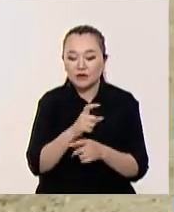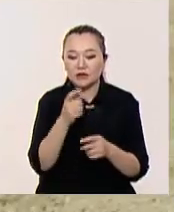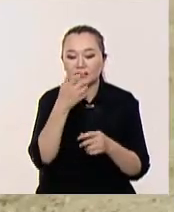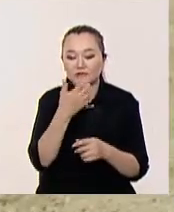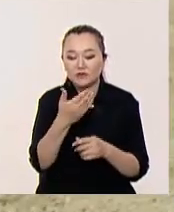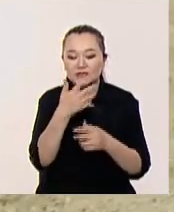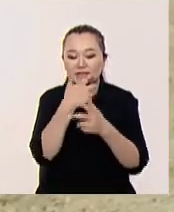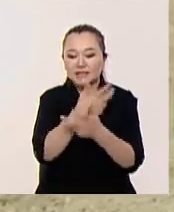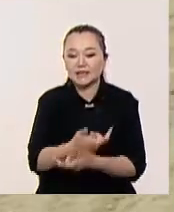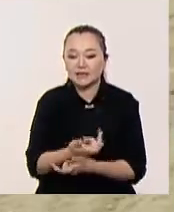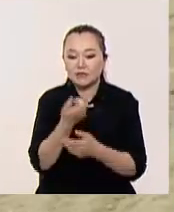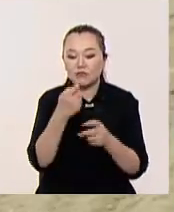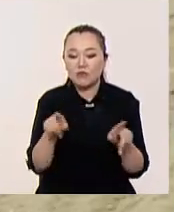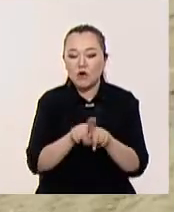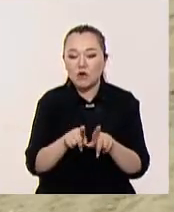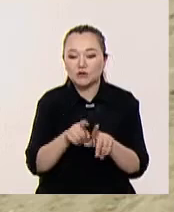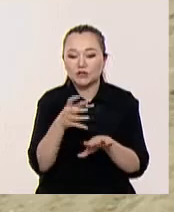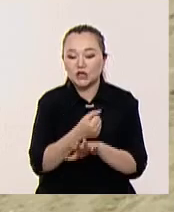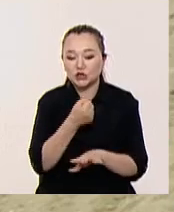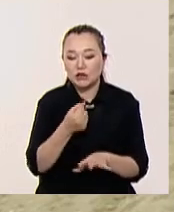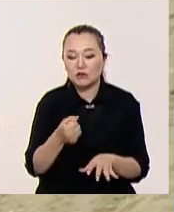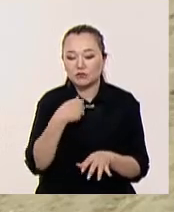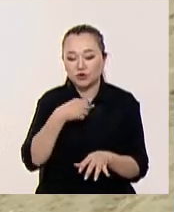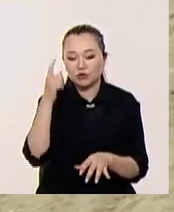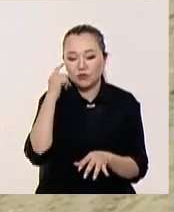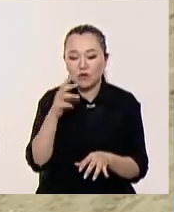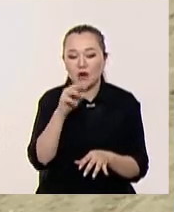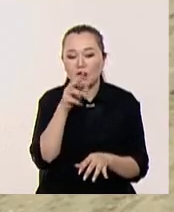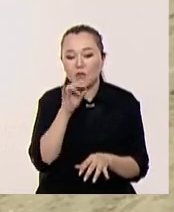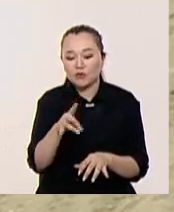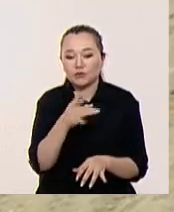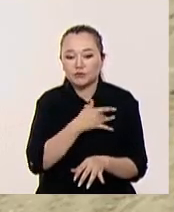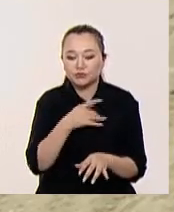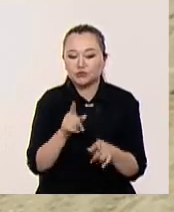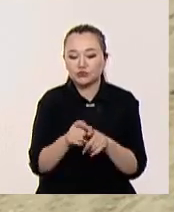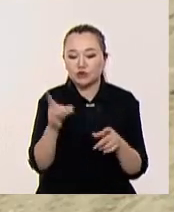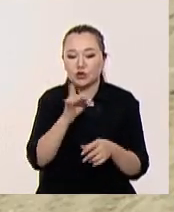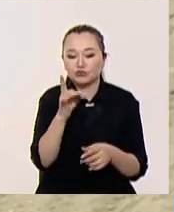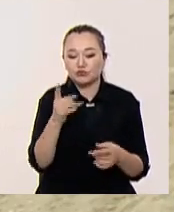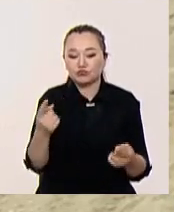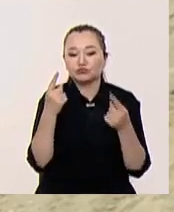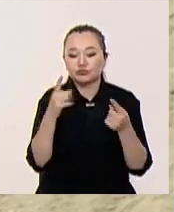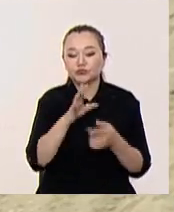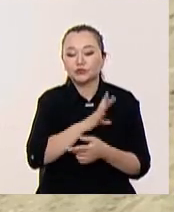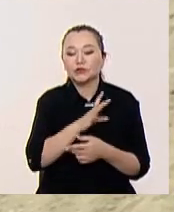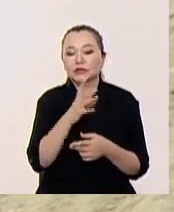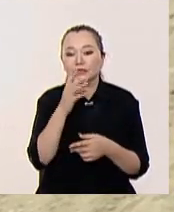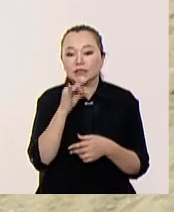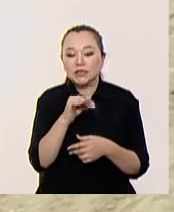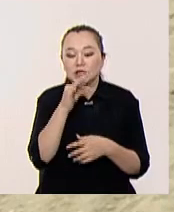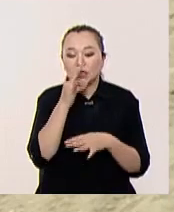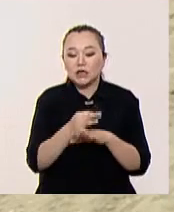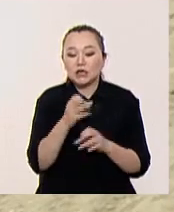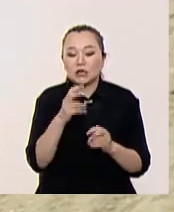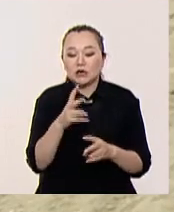скелета но мы в принципе так и подумали молода потому что косьба внушительных размеров скажем так как я